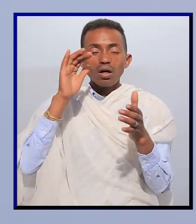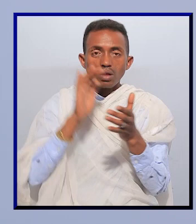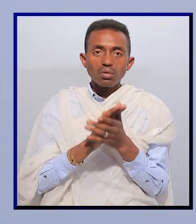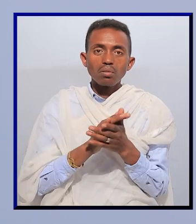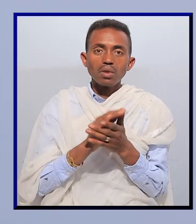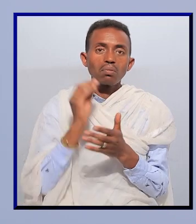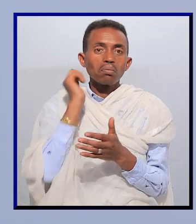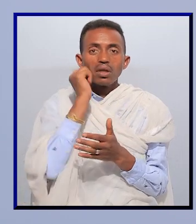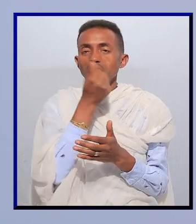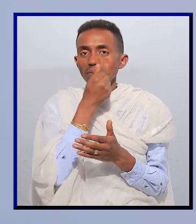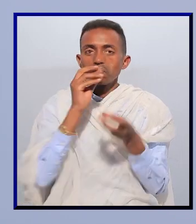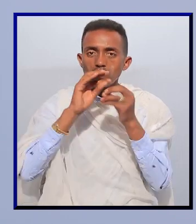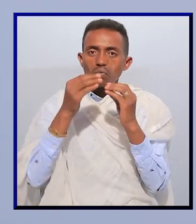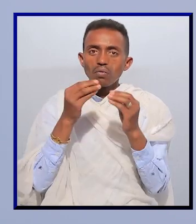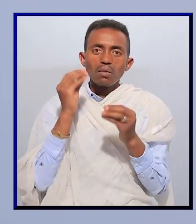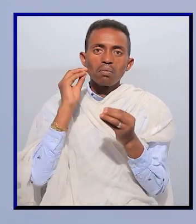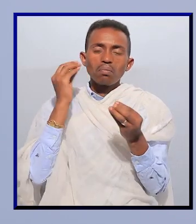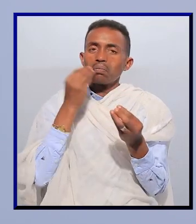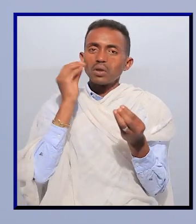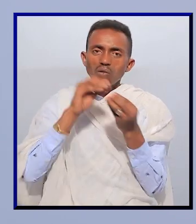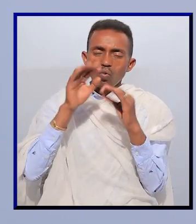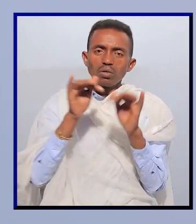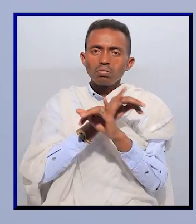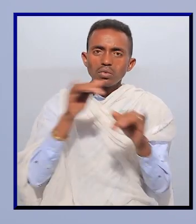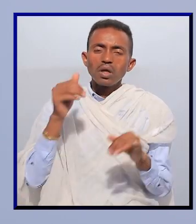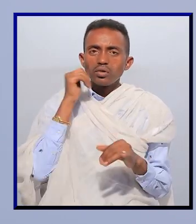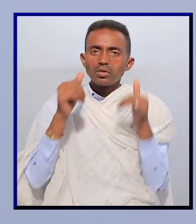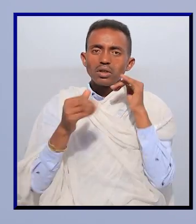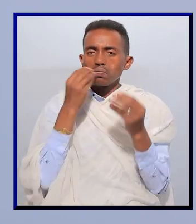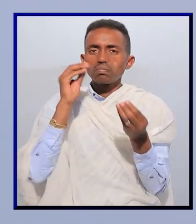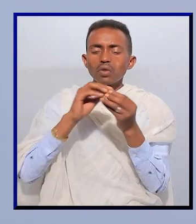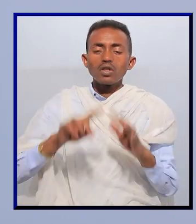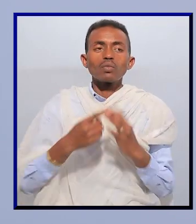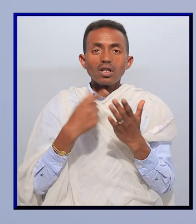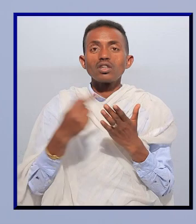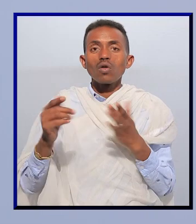በሴት ወደዛ ውስጥ መግባት ይጀምራሉ። እንዲህ እያሉ ነው እንግዲህ የሚለማመዱት እና